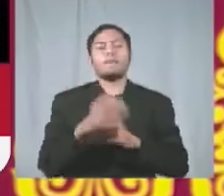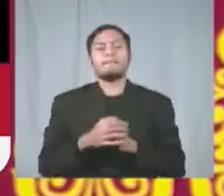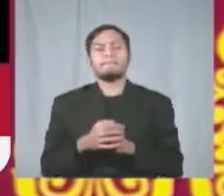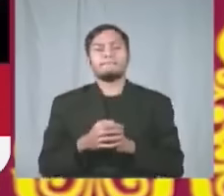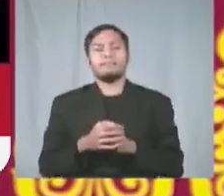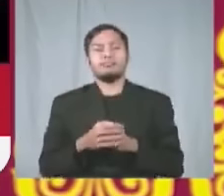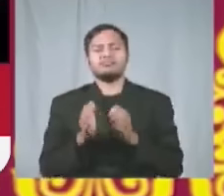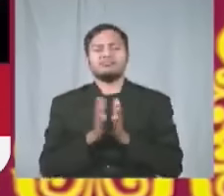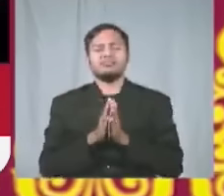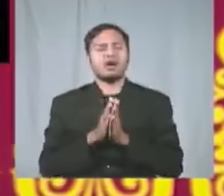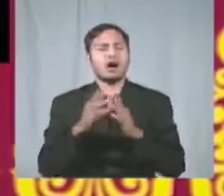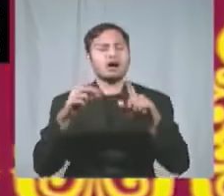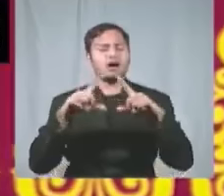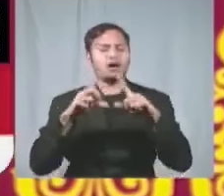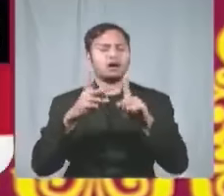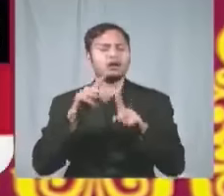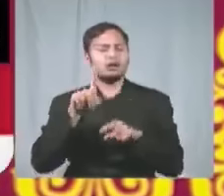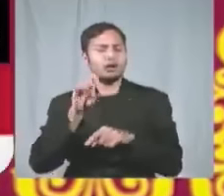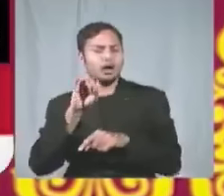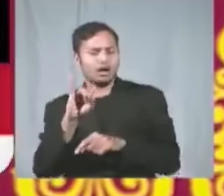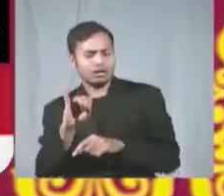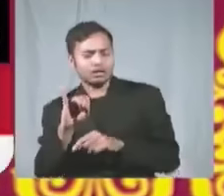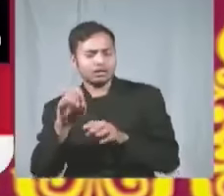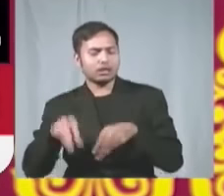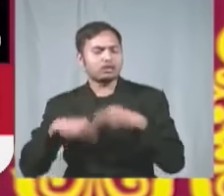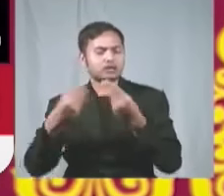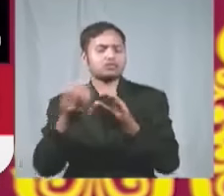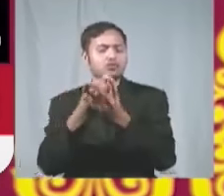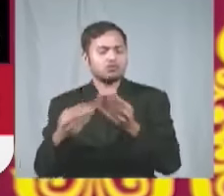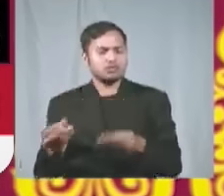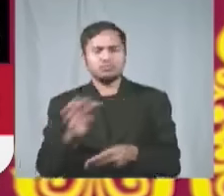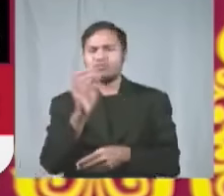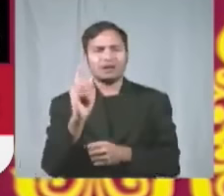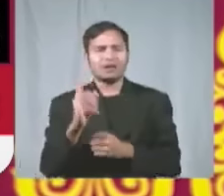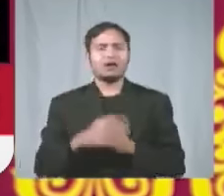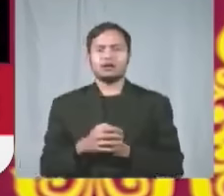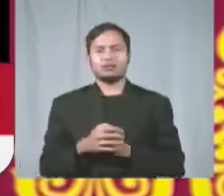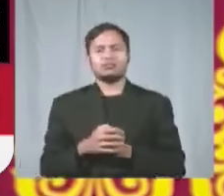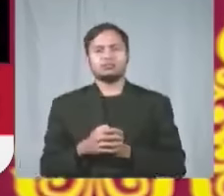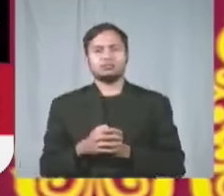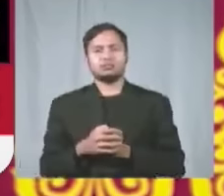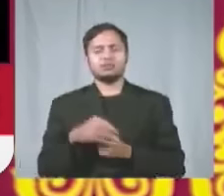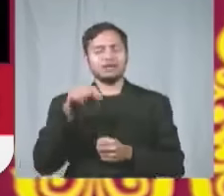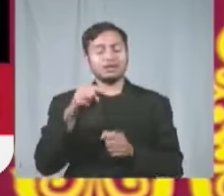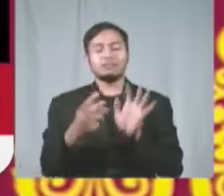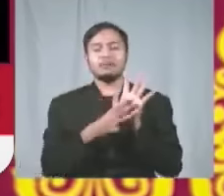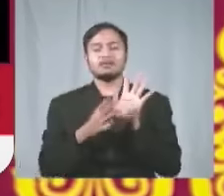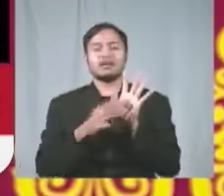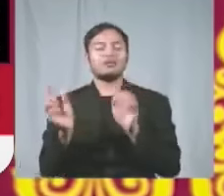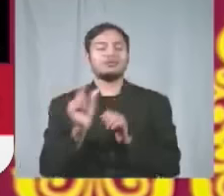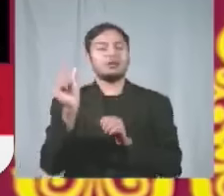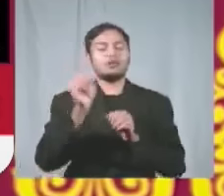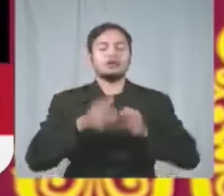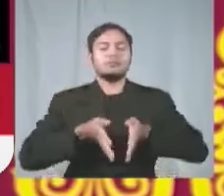yang benar-benar mampu untuk memberikan solusi dari permasalahan sampah. Saya kira ini permasalahan utama yang ada di Kota